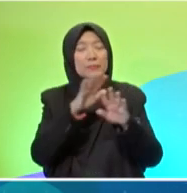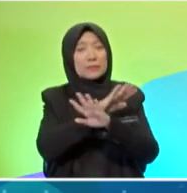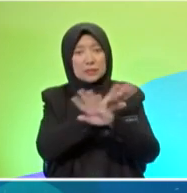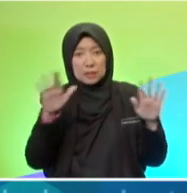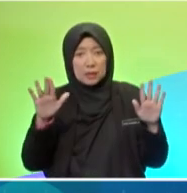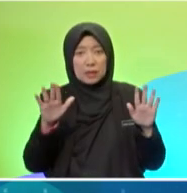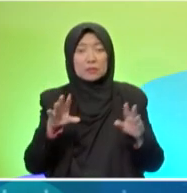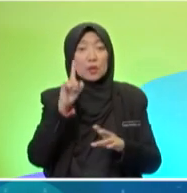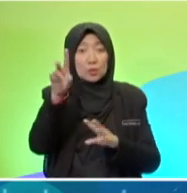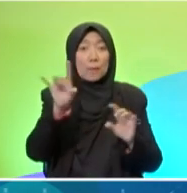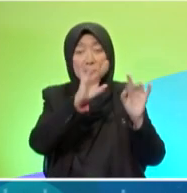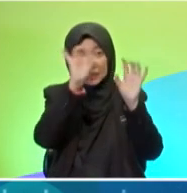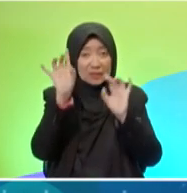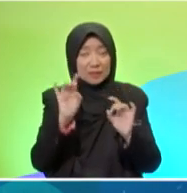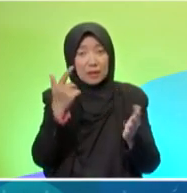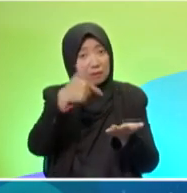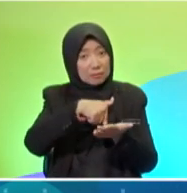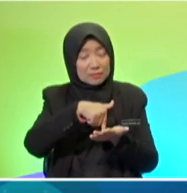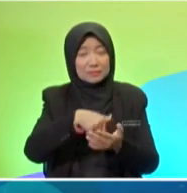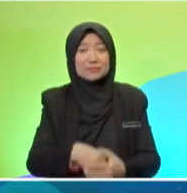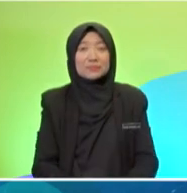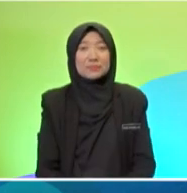satu bintang untuk satwa